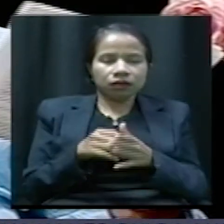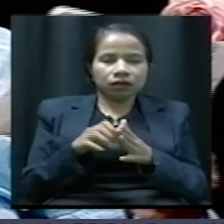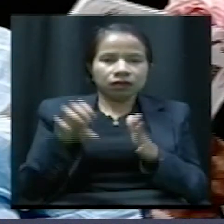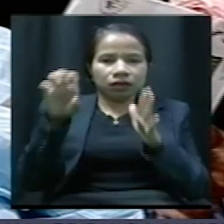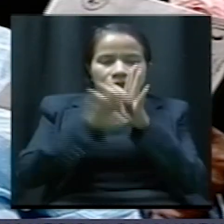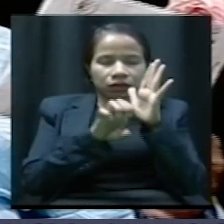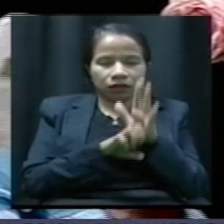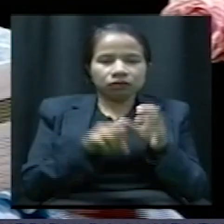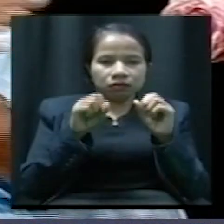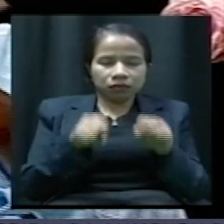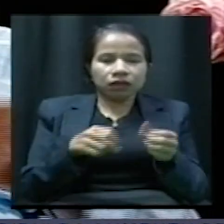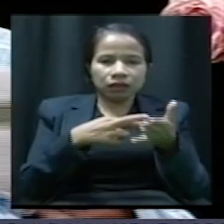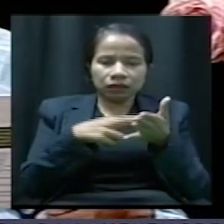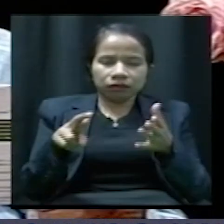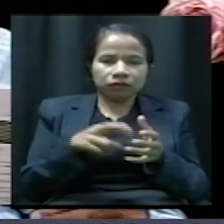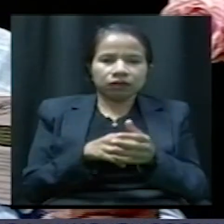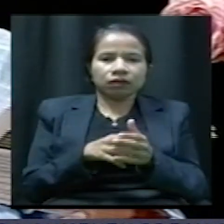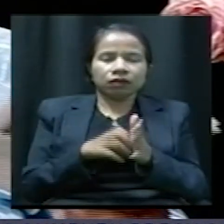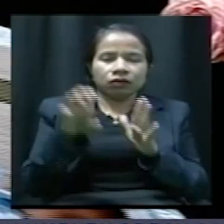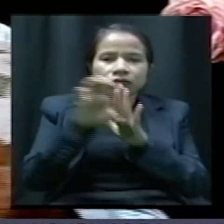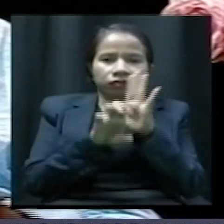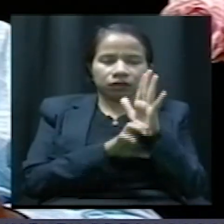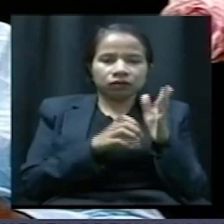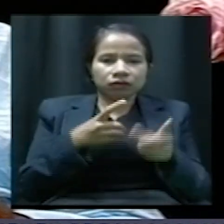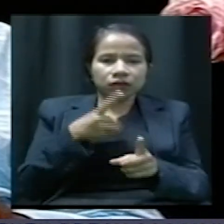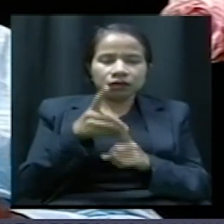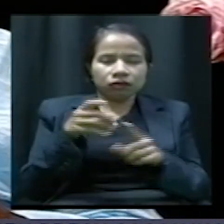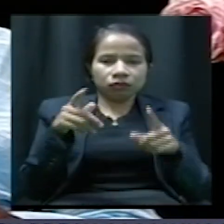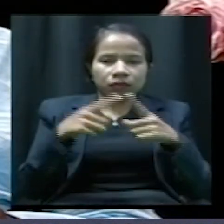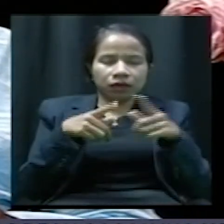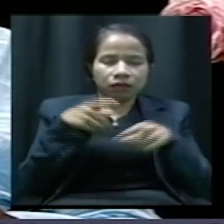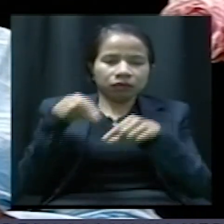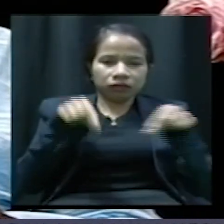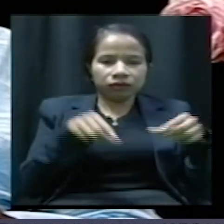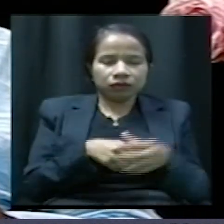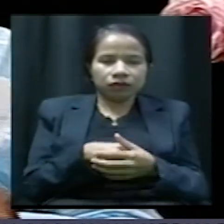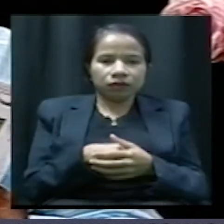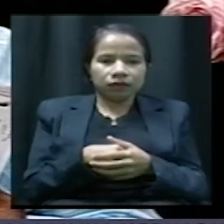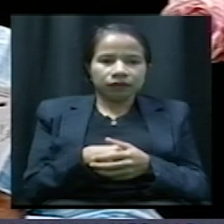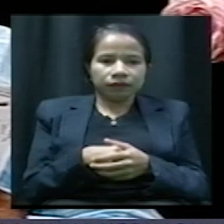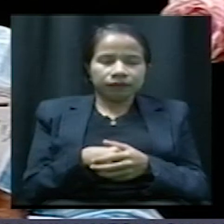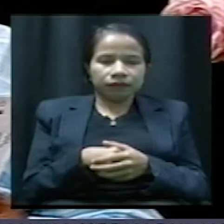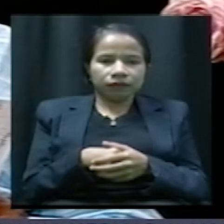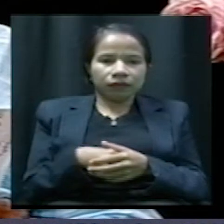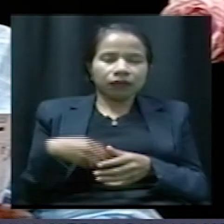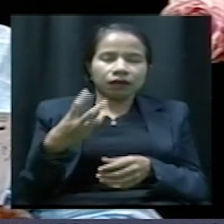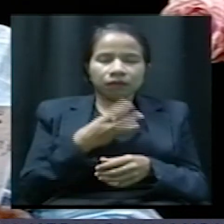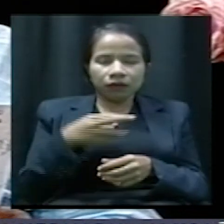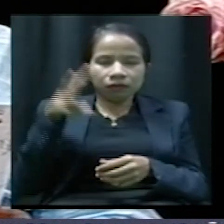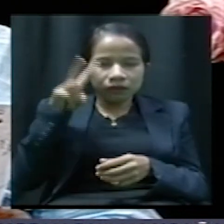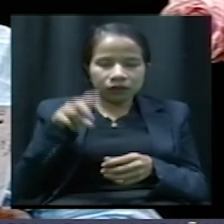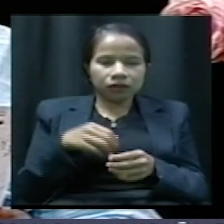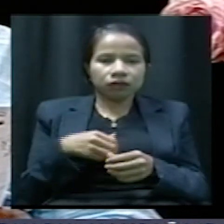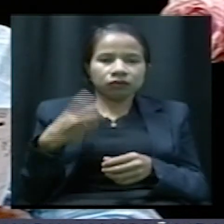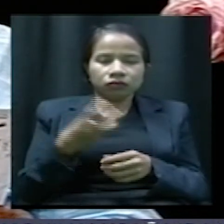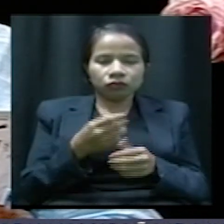estado bele ratifica konvensaun lubukira no sama konvensaun ba emodifisien lebe ratifica ne aminia pesquisa tu aminia no in